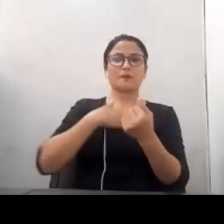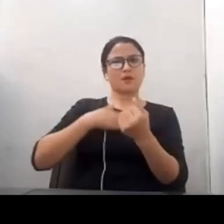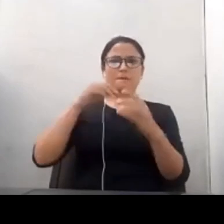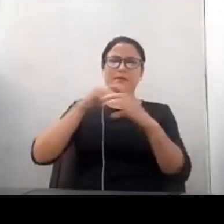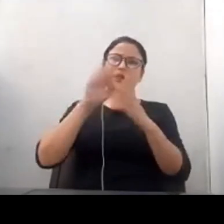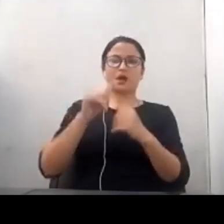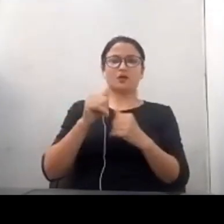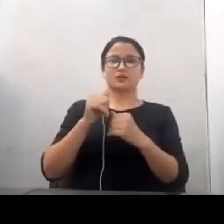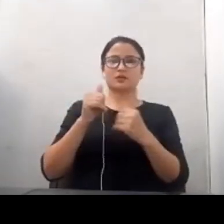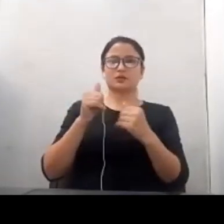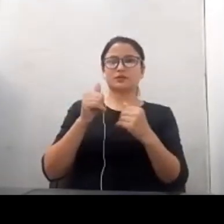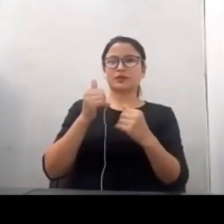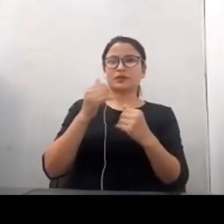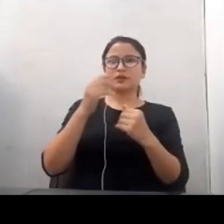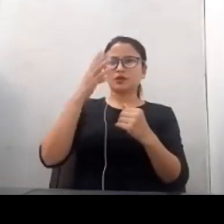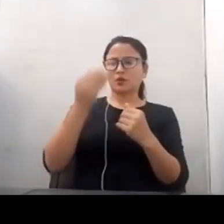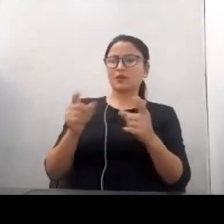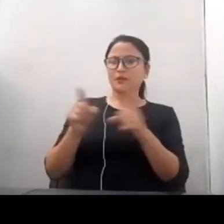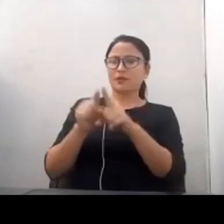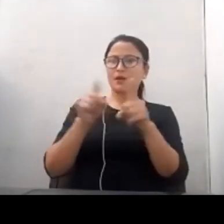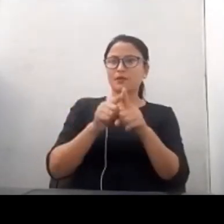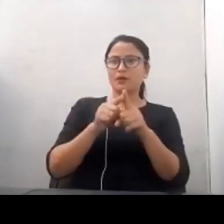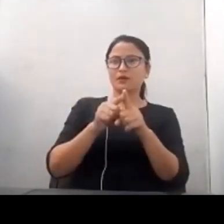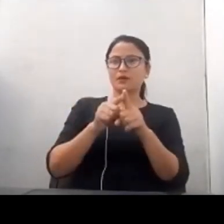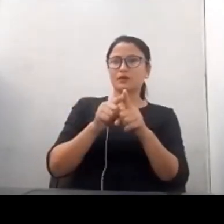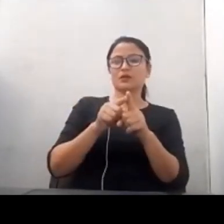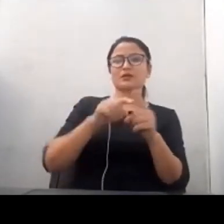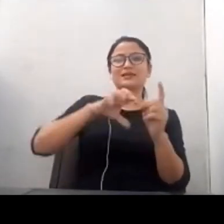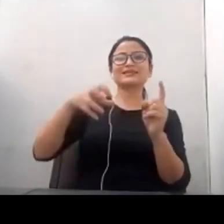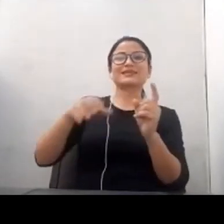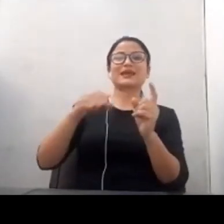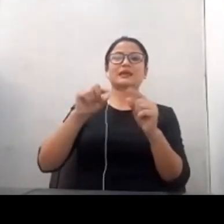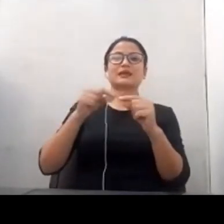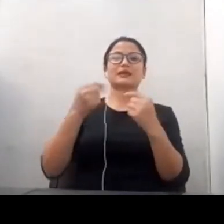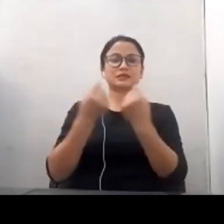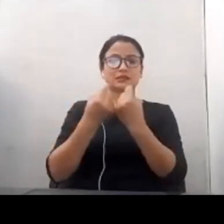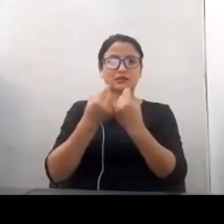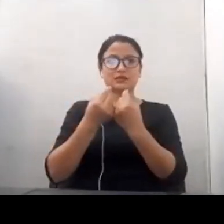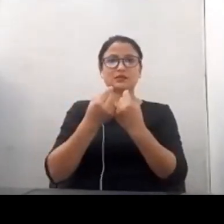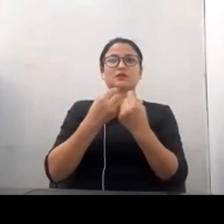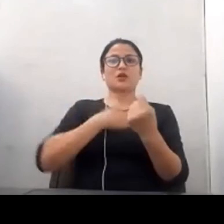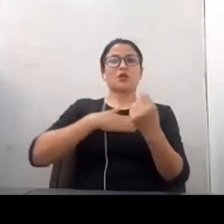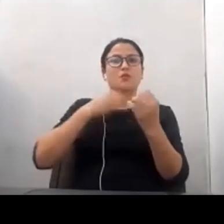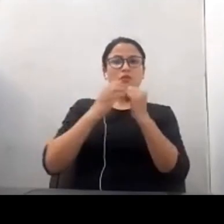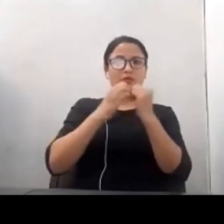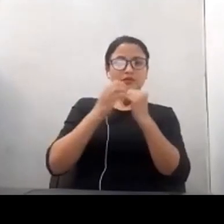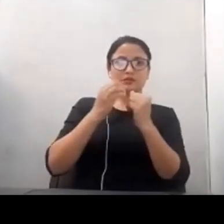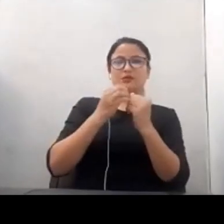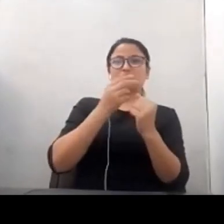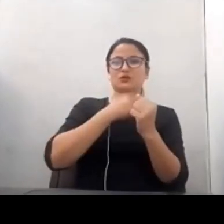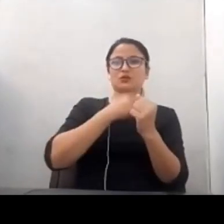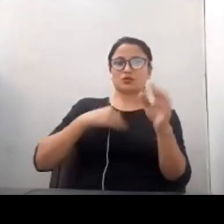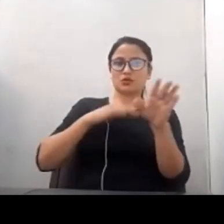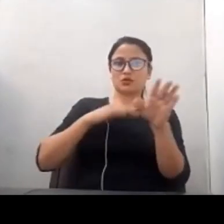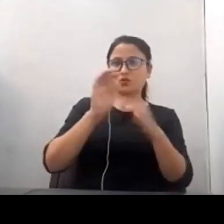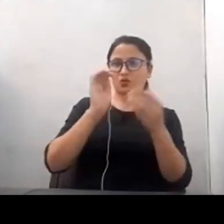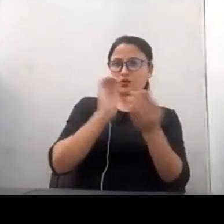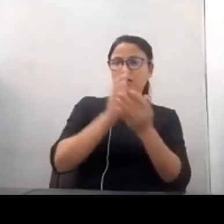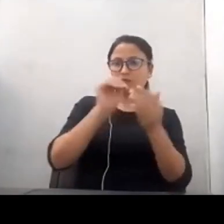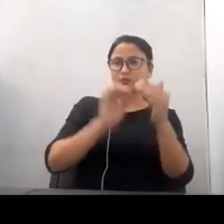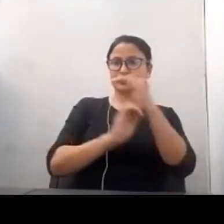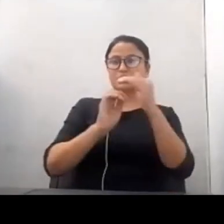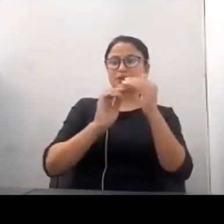चाहिँ कम्तीमा पनि यो चाहिँ तल तलसम्म पनि मनोपरामर्शदाताहरूलाई चाहिँ राख्न पर्यो भनेर समितिले तल तल निर्देशन दिएको अवस्था छ